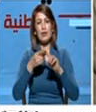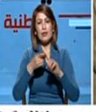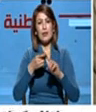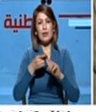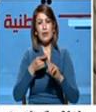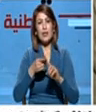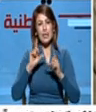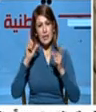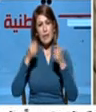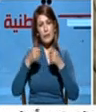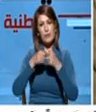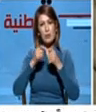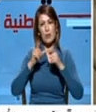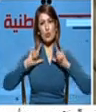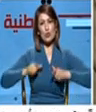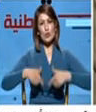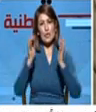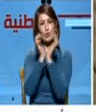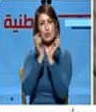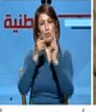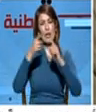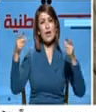الاجتماعيه المؤسسات